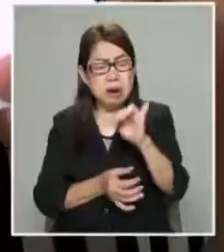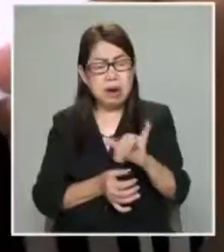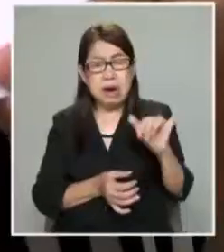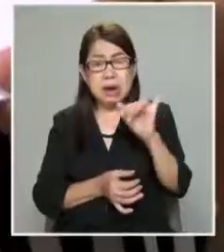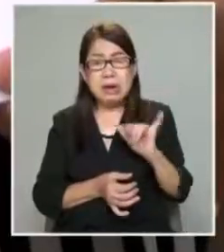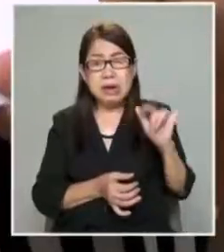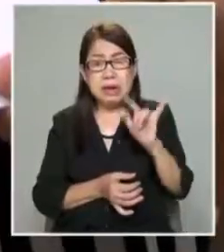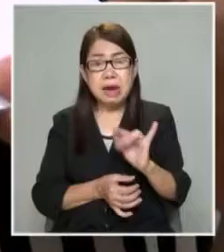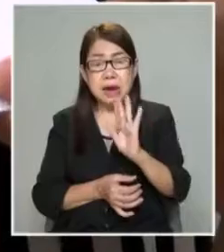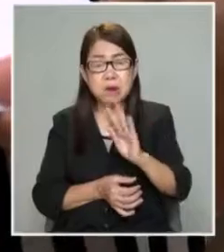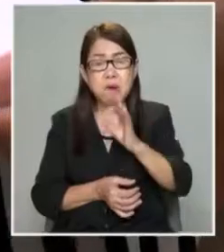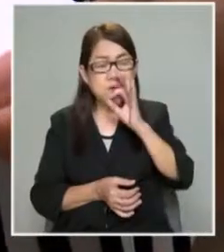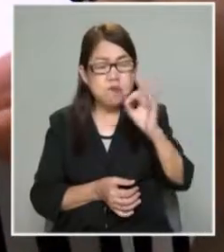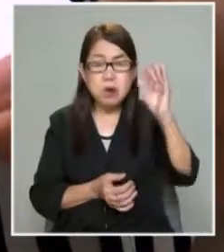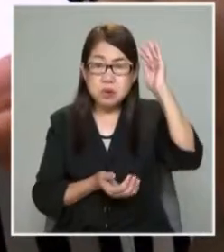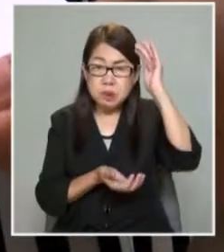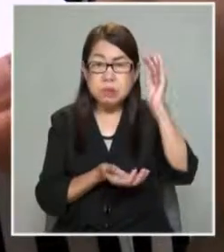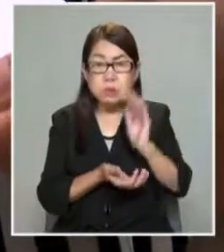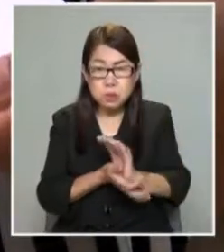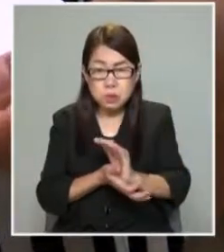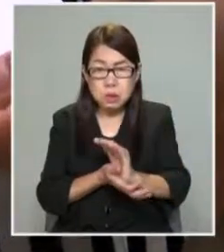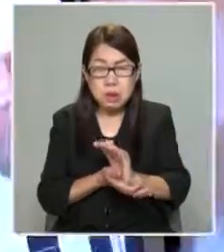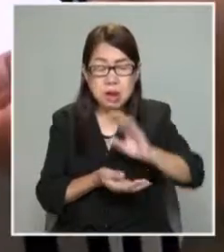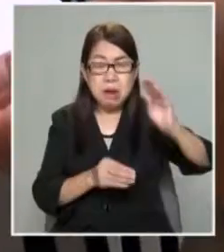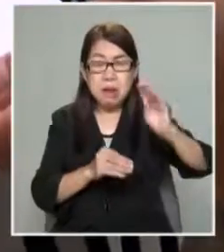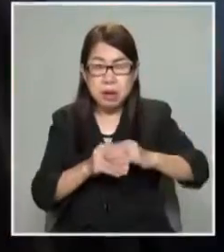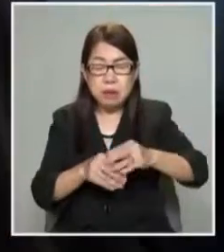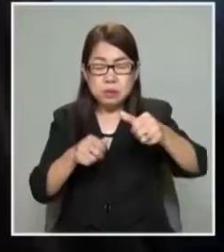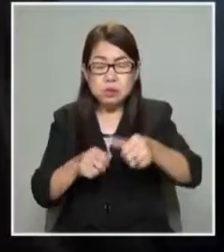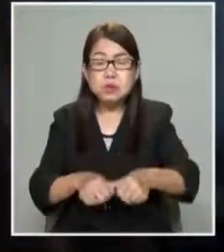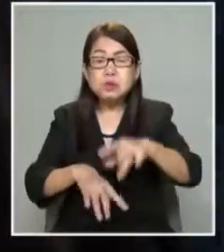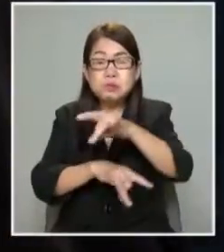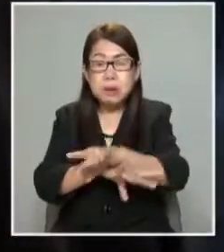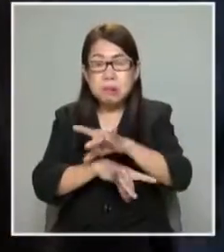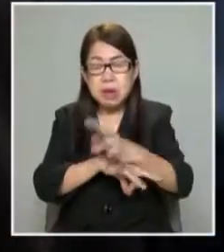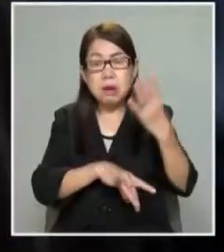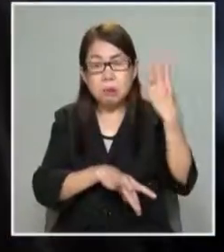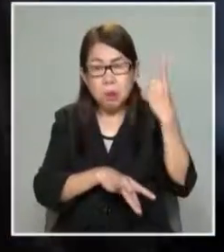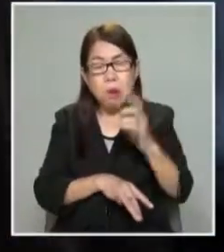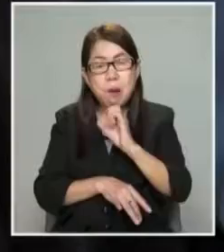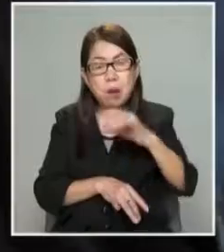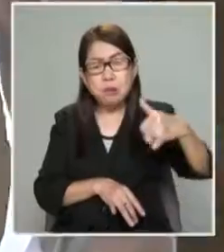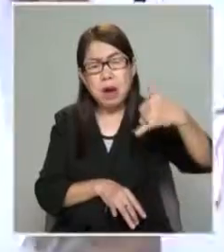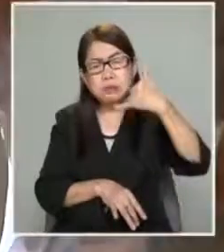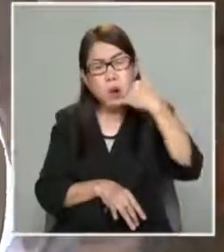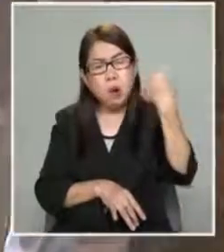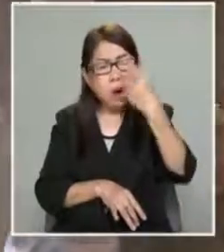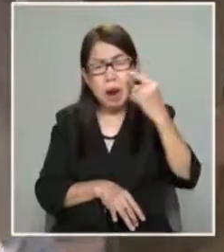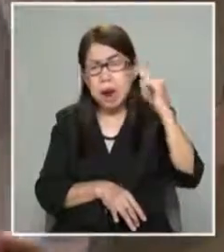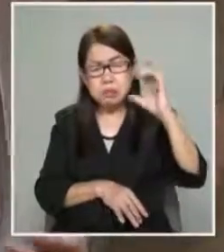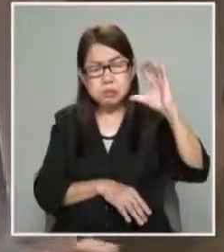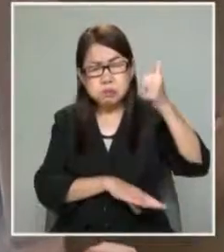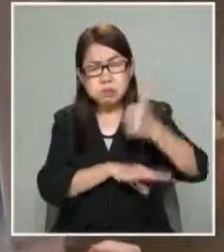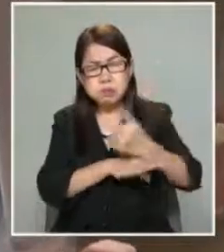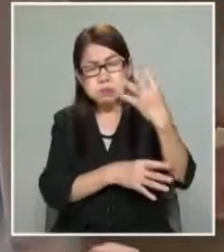อนเข้าแจ้งความต่อสถานีตำรวจภูธรชะอำจังหวัดเพชรบุรีวานนี้ว่าถูกข่มขู่จากผู้มีอิทธิพล